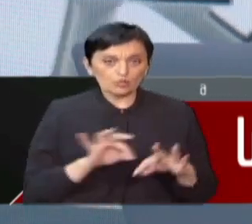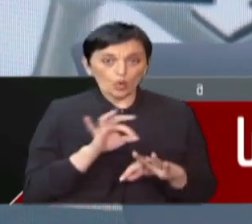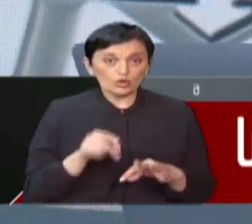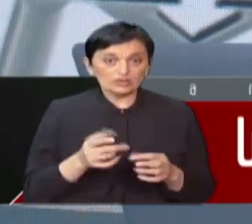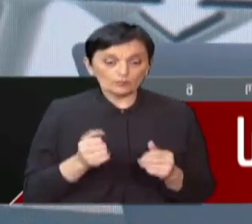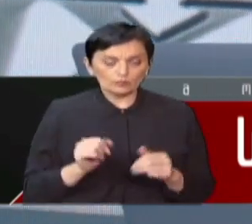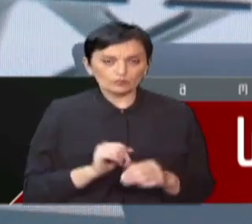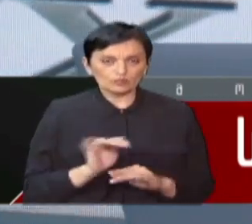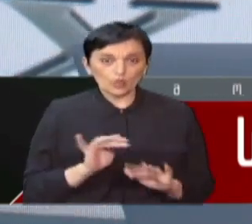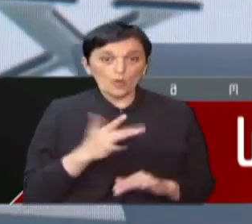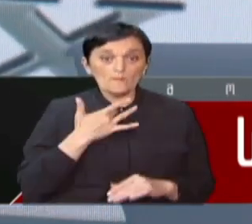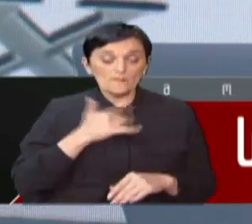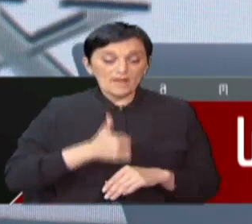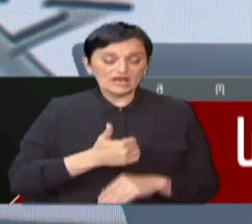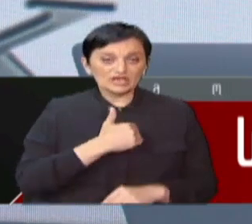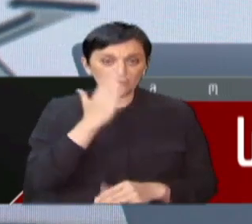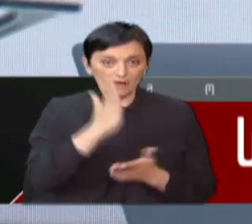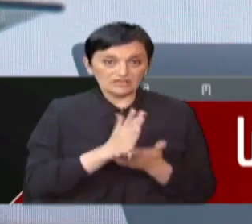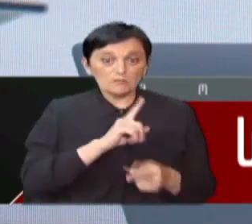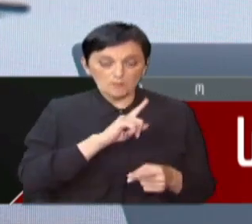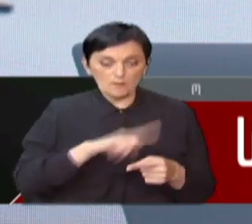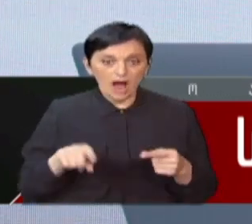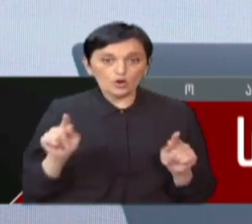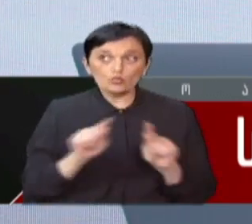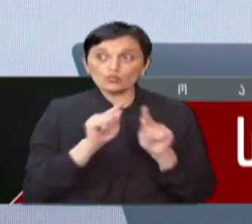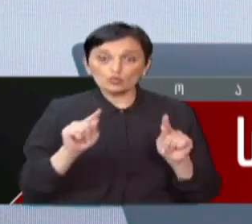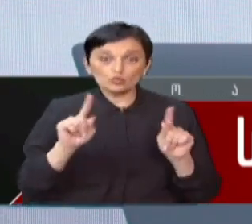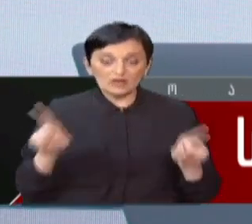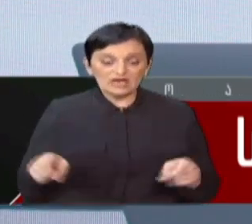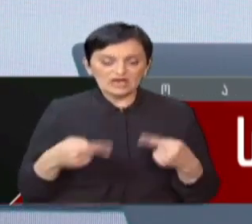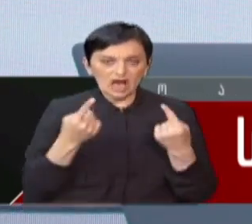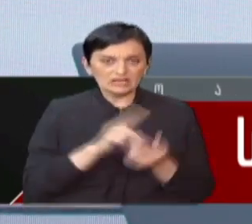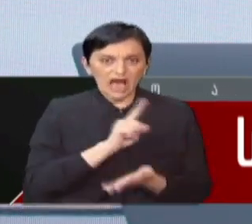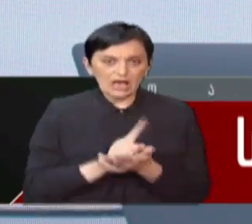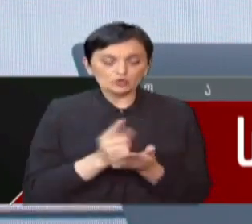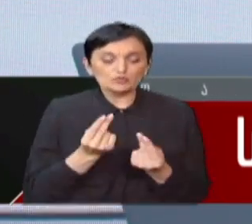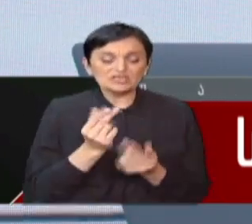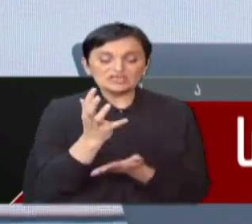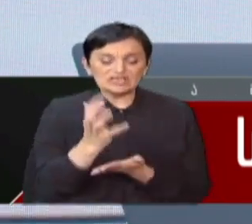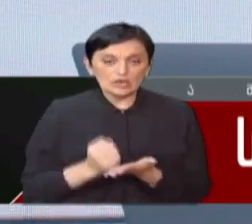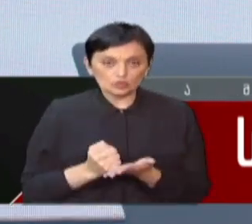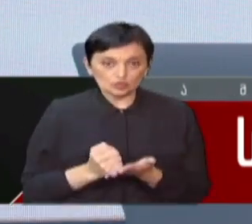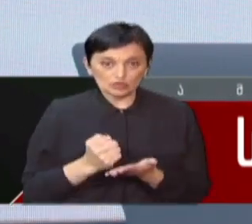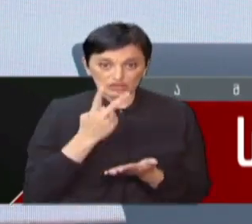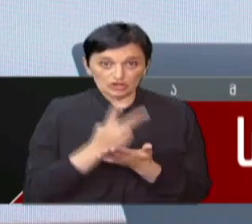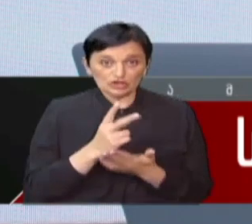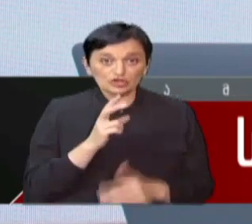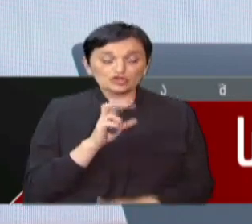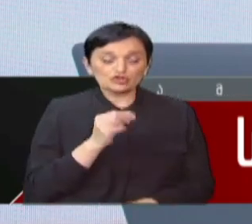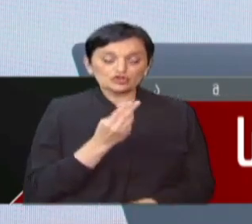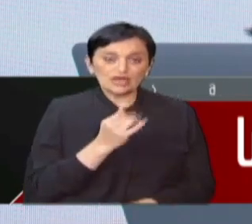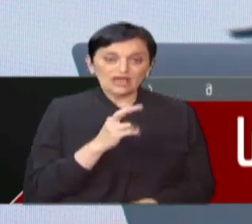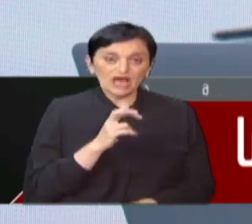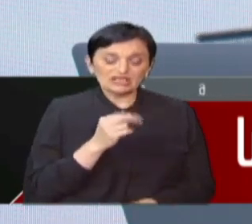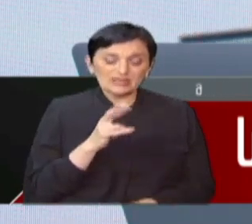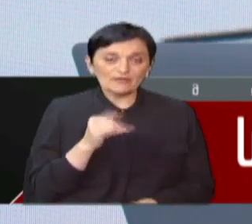შეძენის პროცესი მერიაში იმედოვნებენ რომ მალე მოიძებნება მუზეუმის განახლებისთვის აუცილებელი ფინანსური რესურსიც ნახეთ ჯანადიდებაშვილისა და